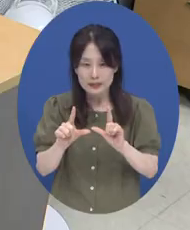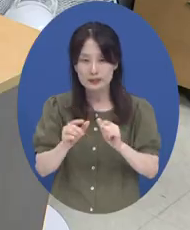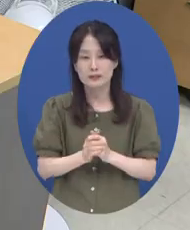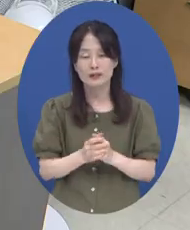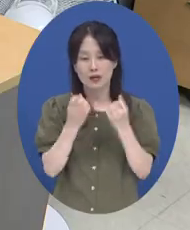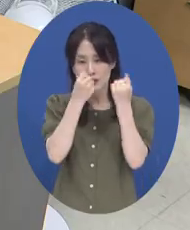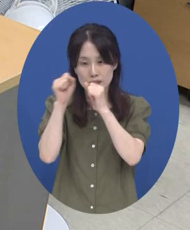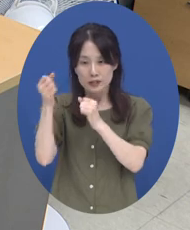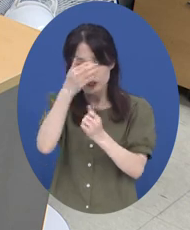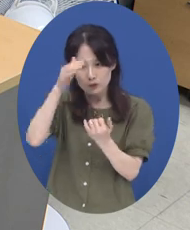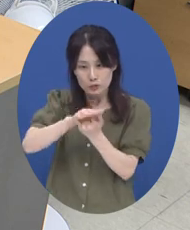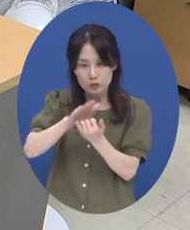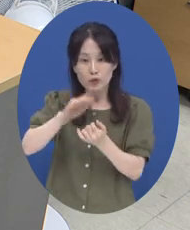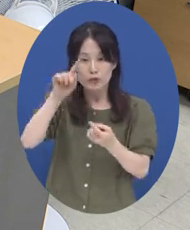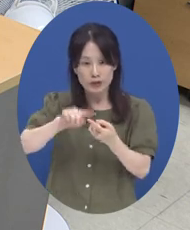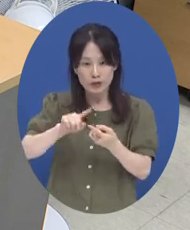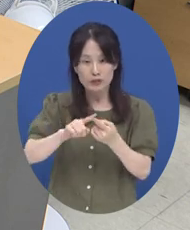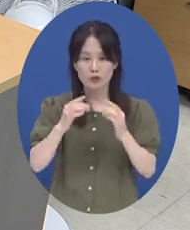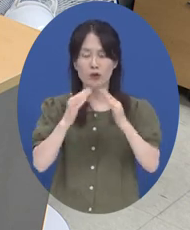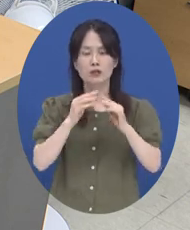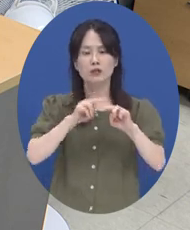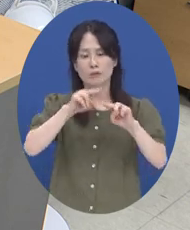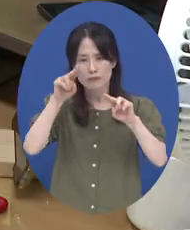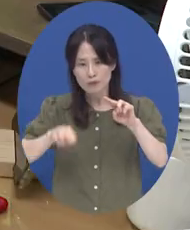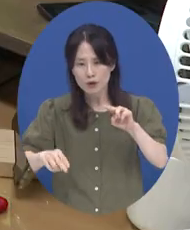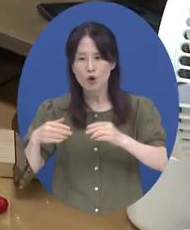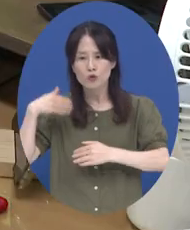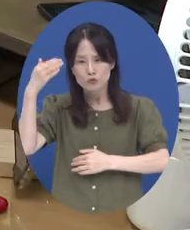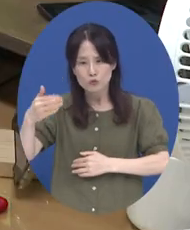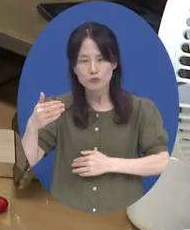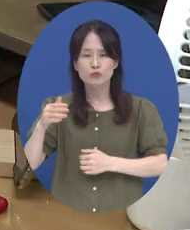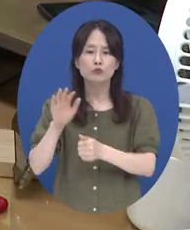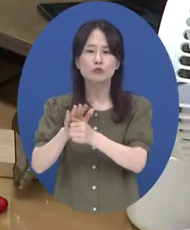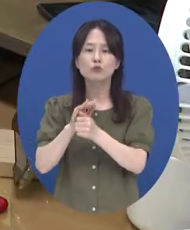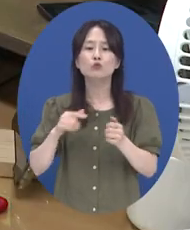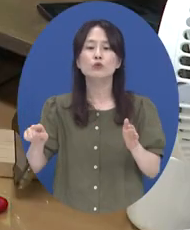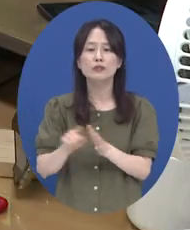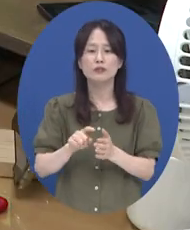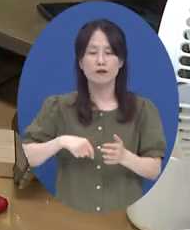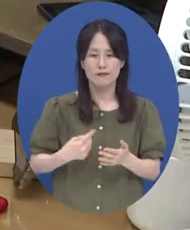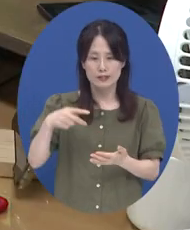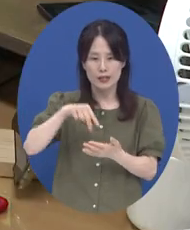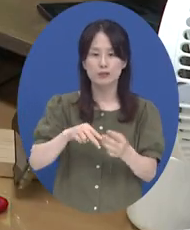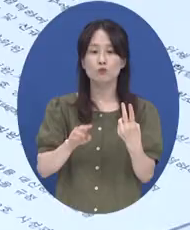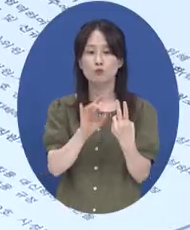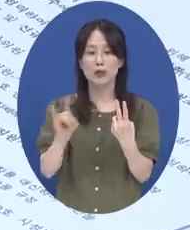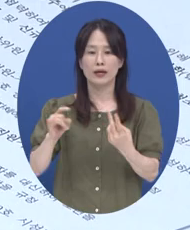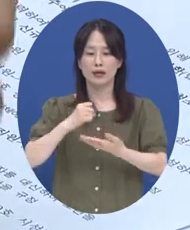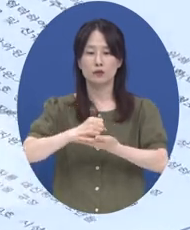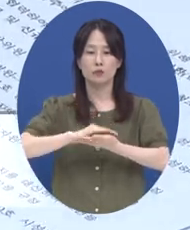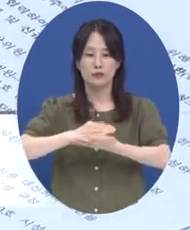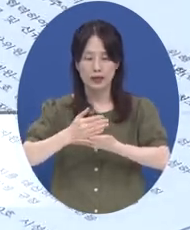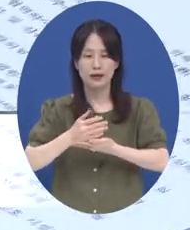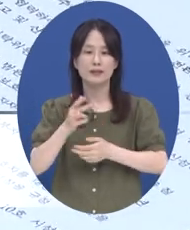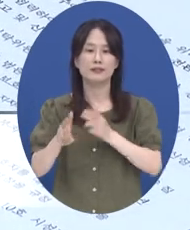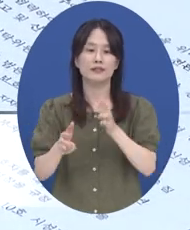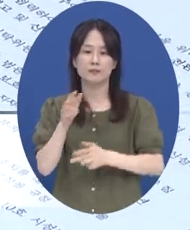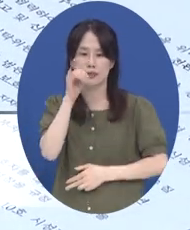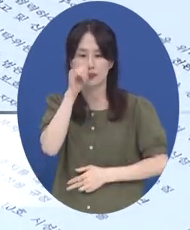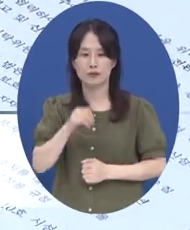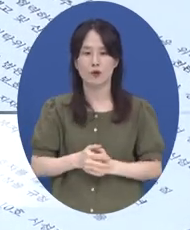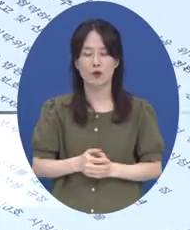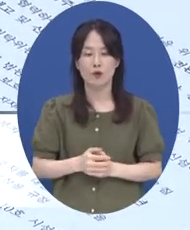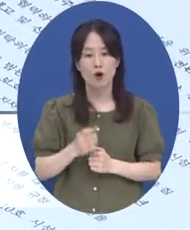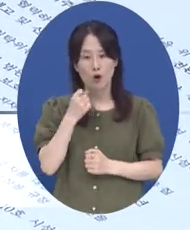밖 총 소년의 퇴소 경제적 자립을 돕기 위한 자립 2배 통장 제도 를 추진합니다 해당 청소년이